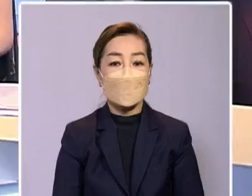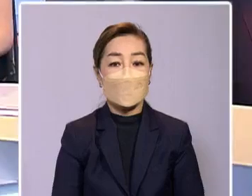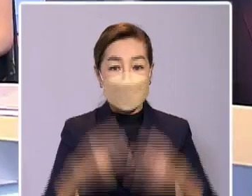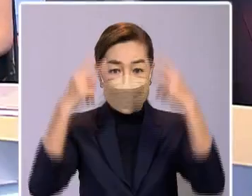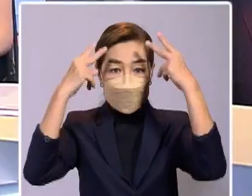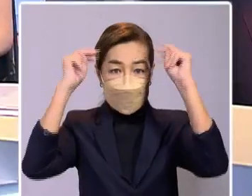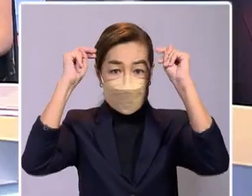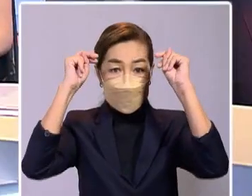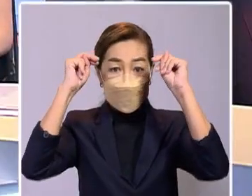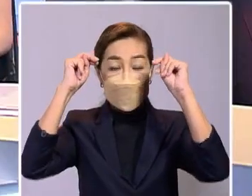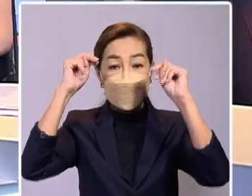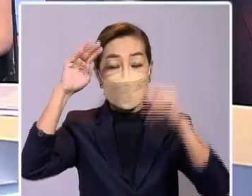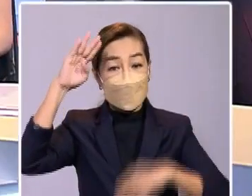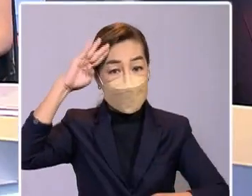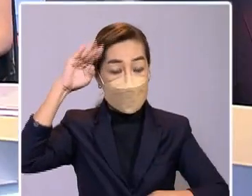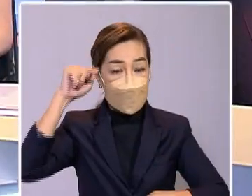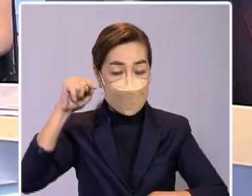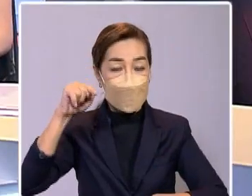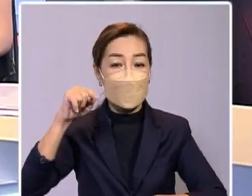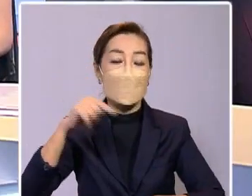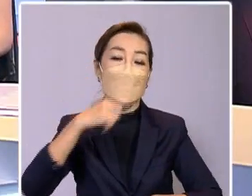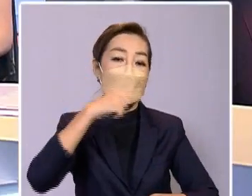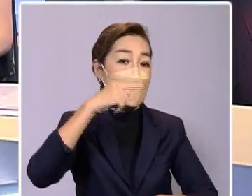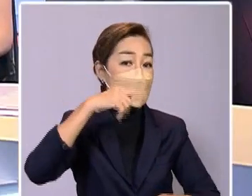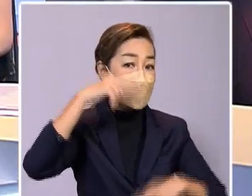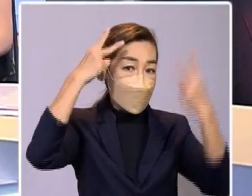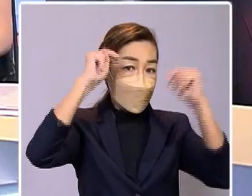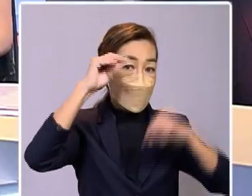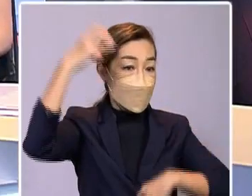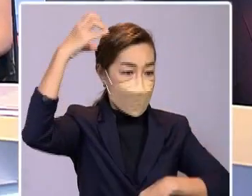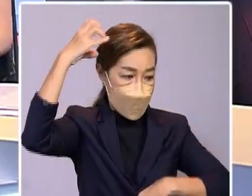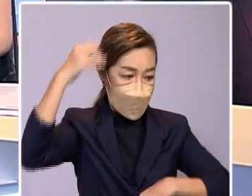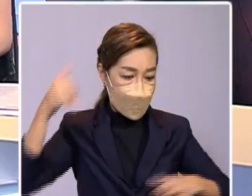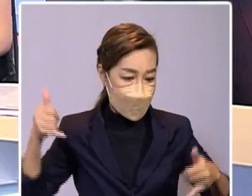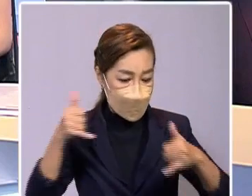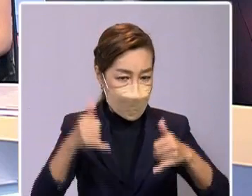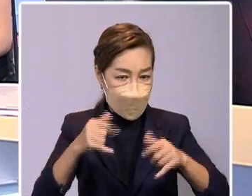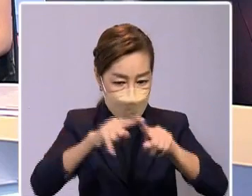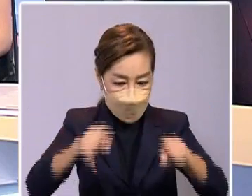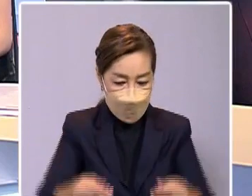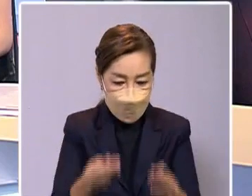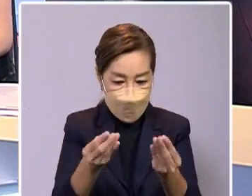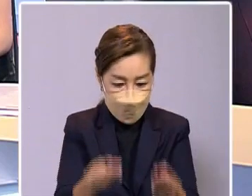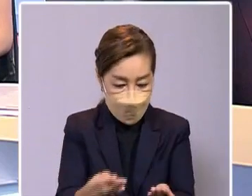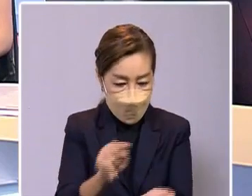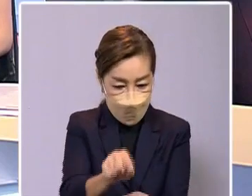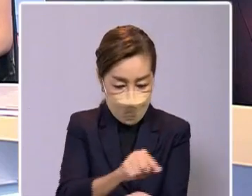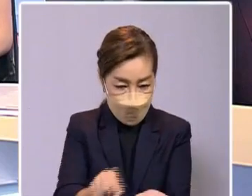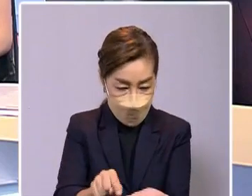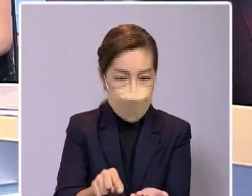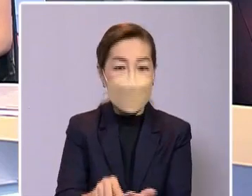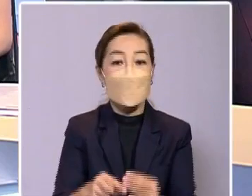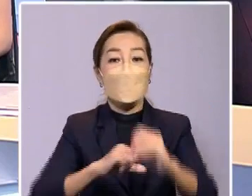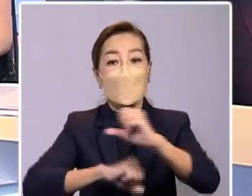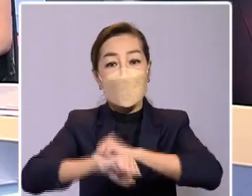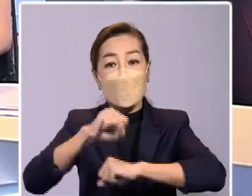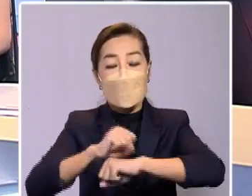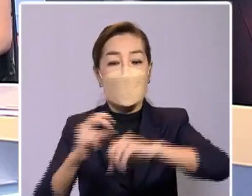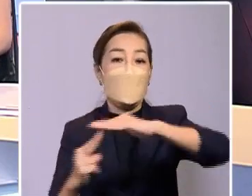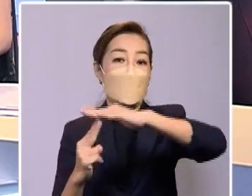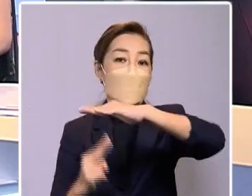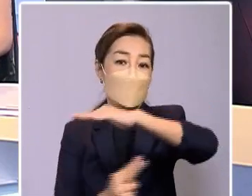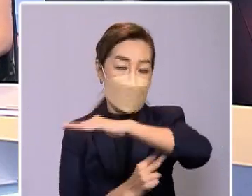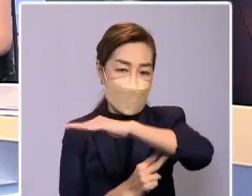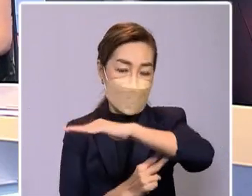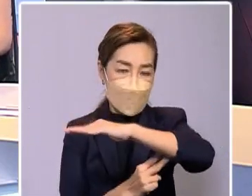นายกรัฐมนตรีของไทยและสปป.ลาวจะร่วมวางศิลาฤกษ์การก่อสร้างสะพานมิตรภาพไทยลาวแห่งที่5บึงการบอลี่คำไซในวัน